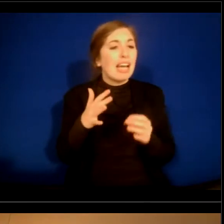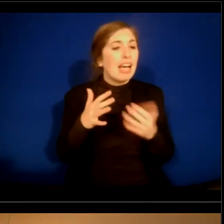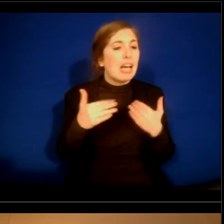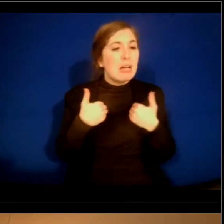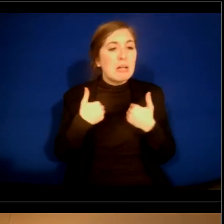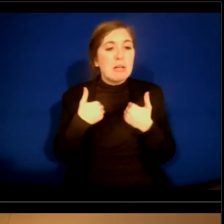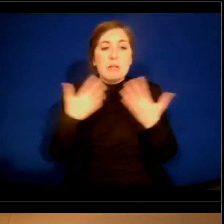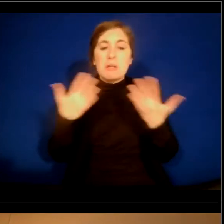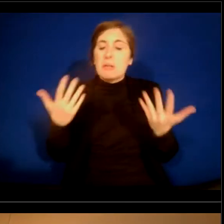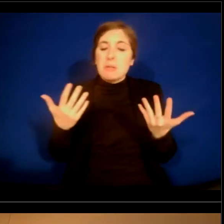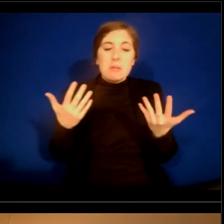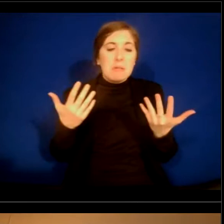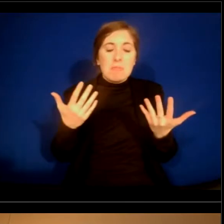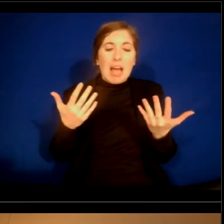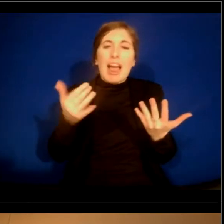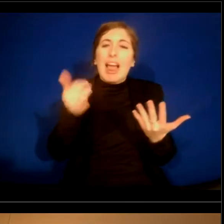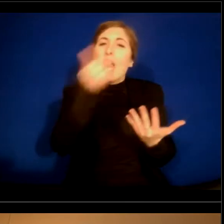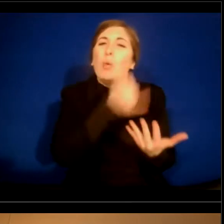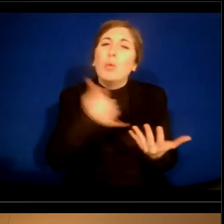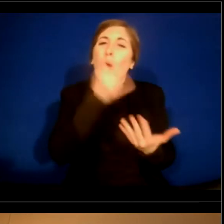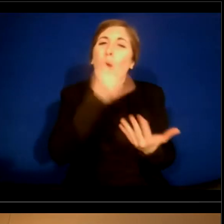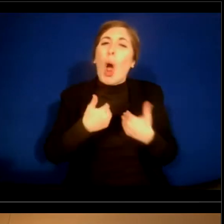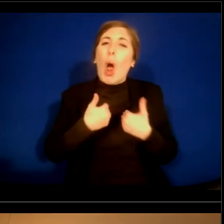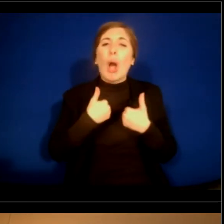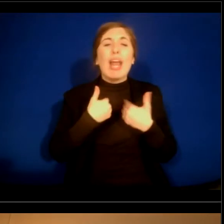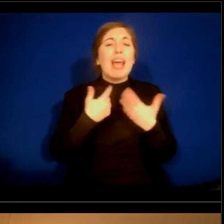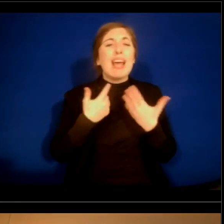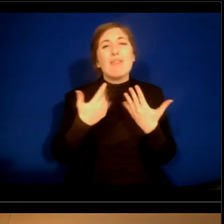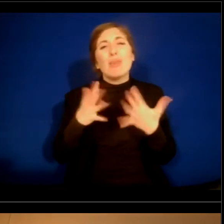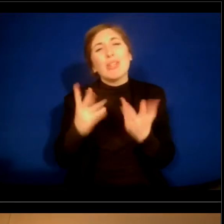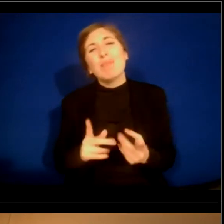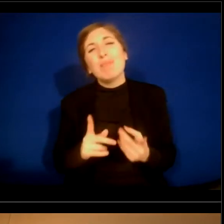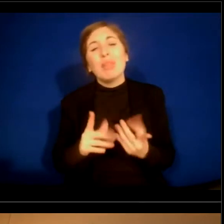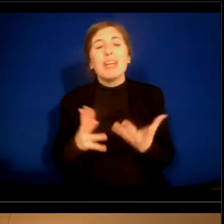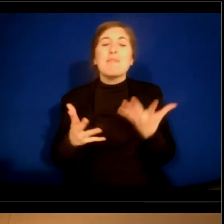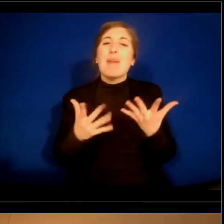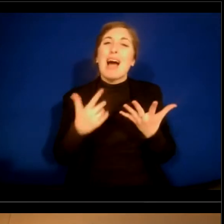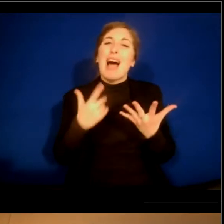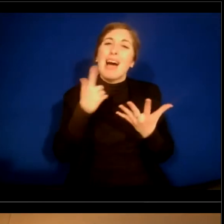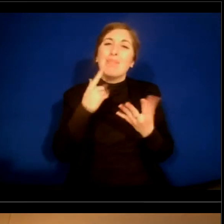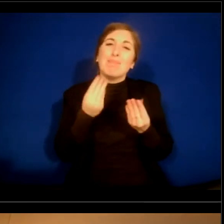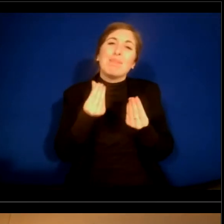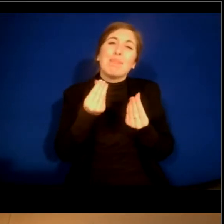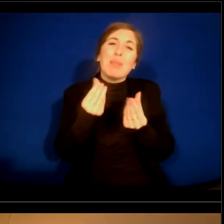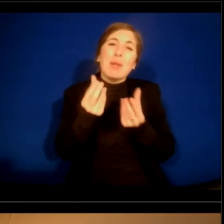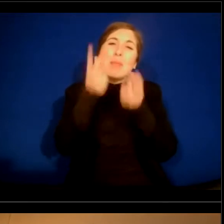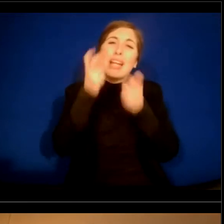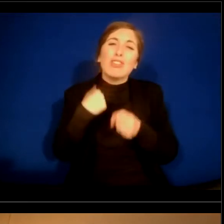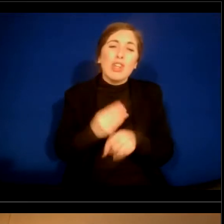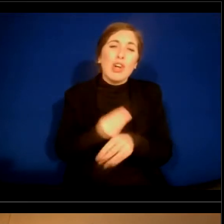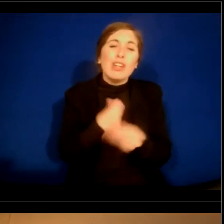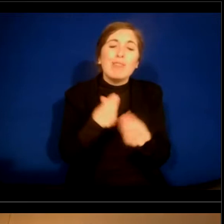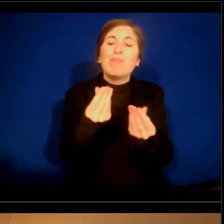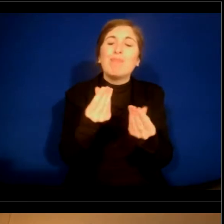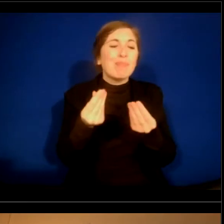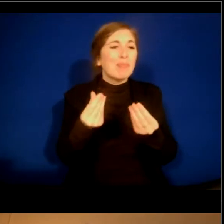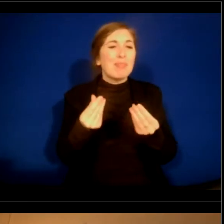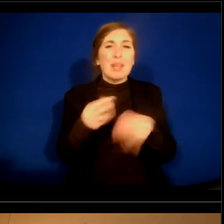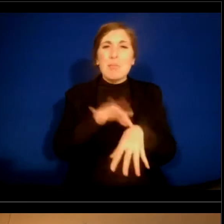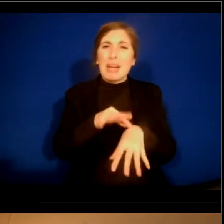immaginifica, illusoria, però ho la sensazione di aver protetto i miei pazienti in qualche modo, no? Nel senso che